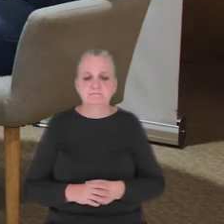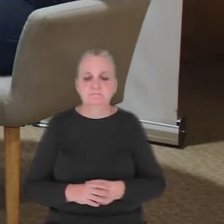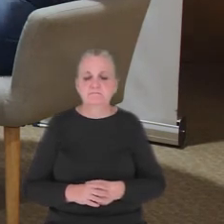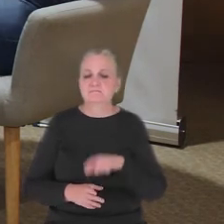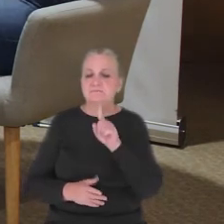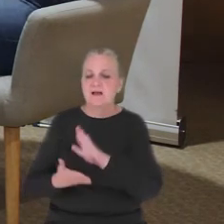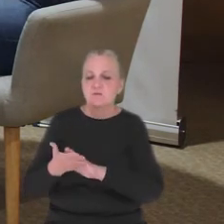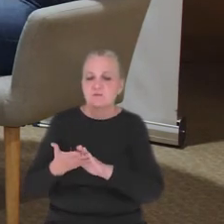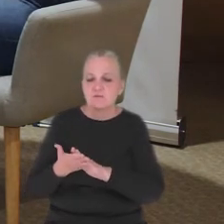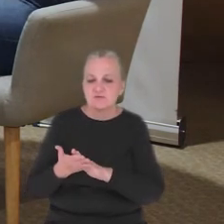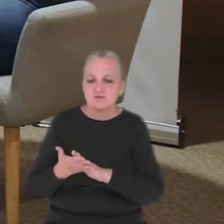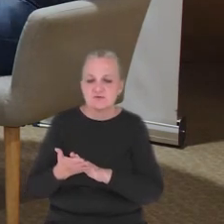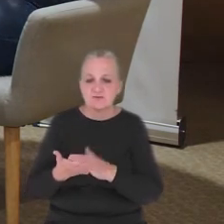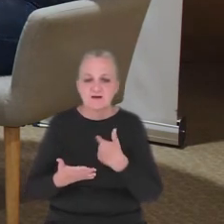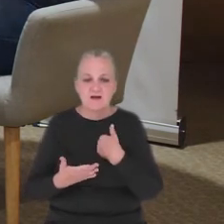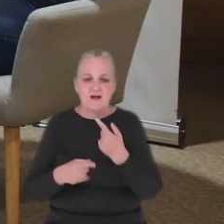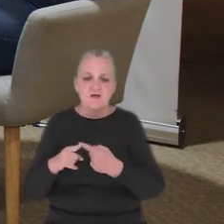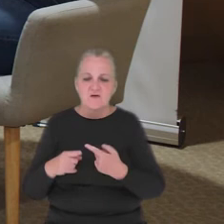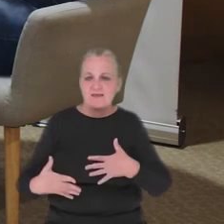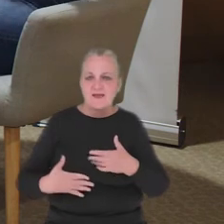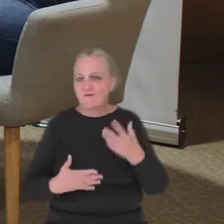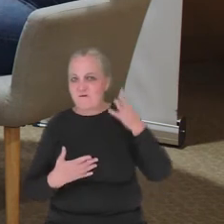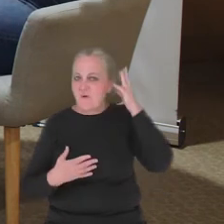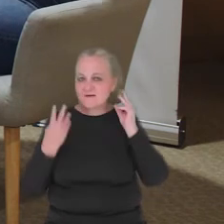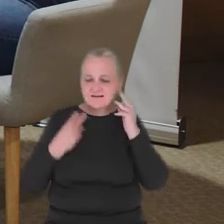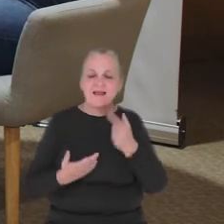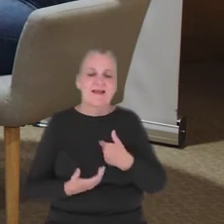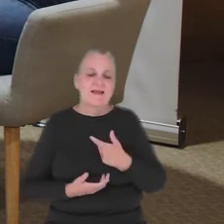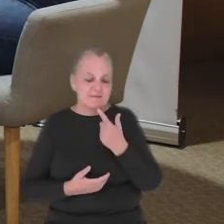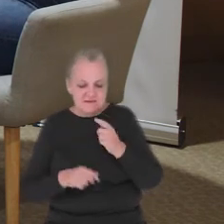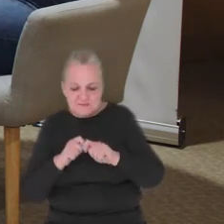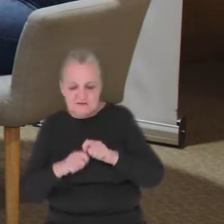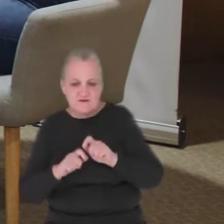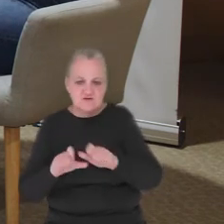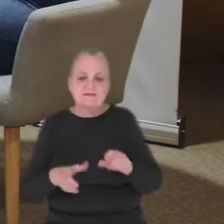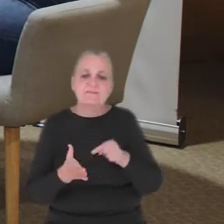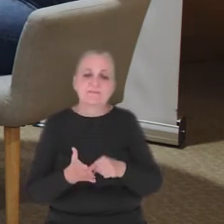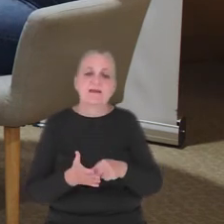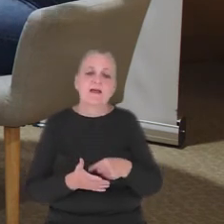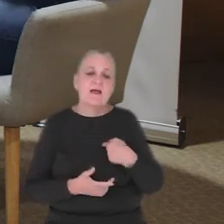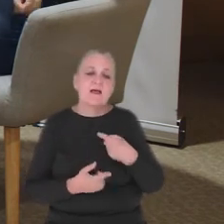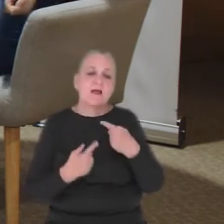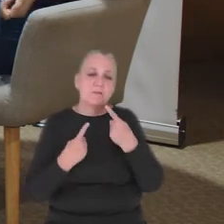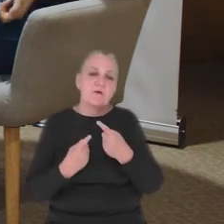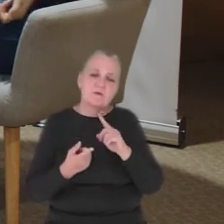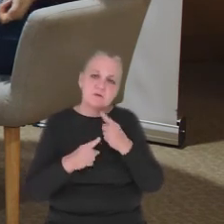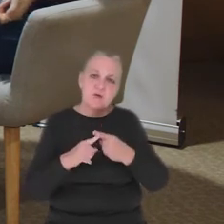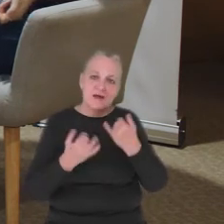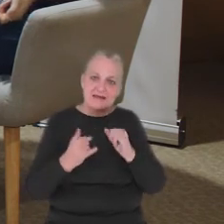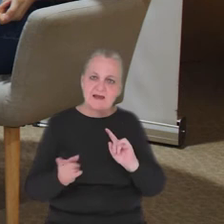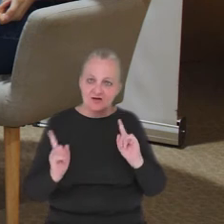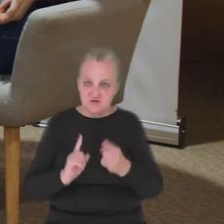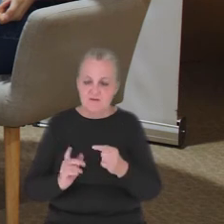Przepraszam, mam jakiś odruch nerwowy, łapię się za włosy. Patrzę, nie mam czasu. Ja opowiem trochę na opak, bo myślę, że każda treść może